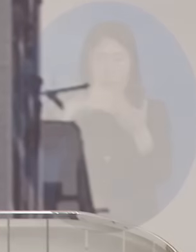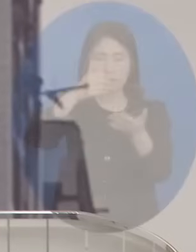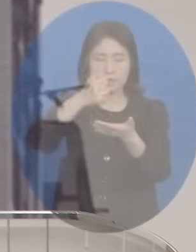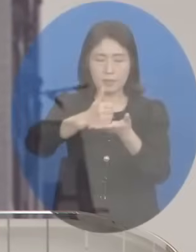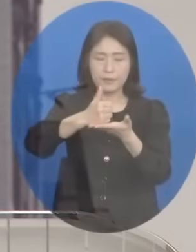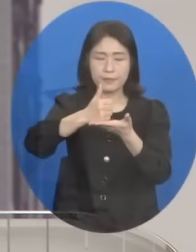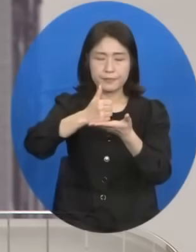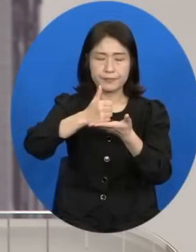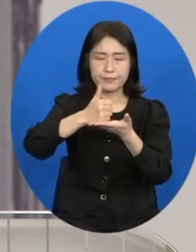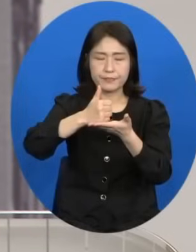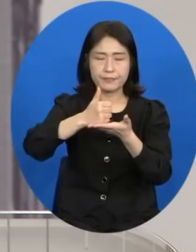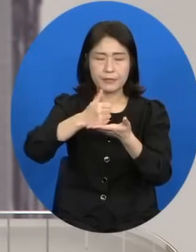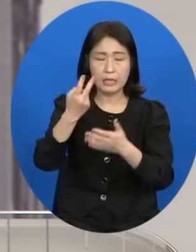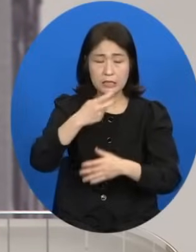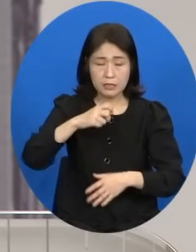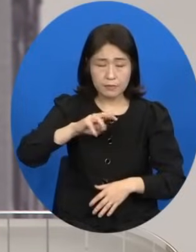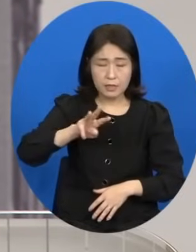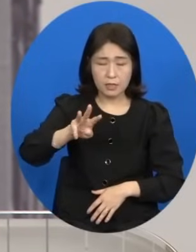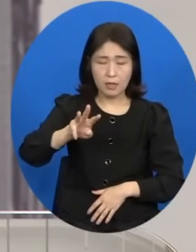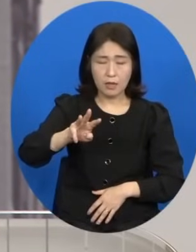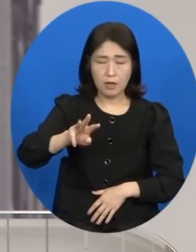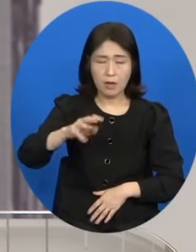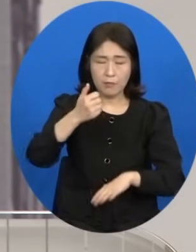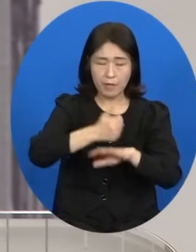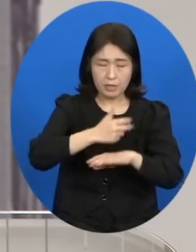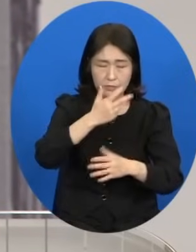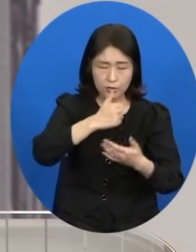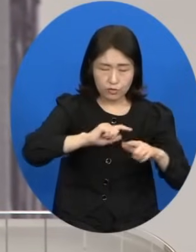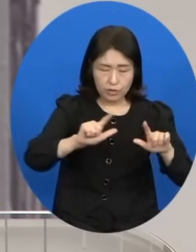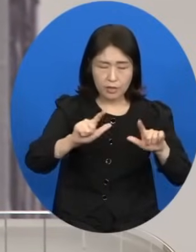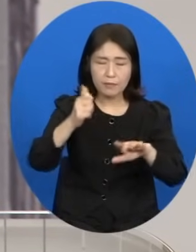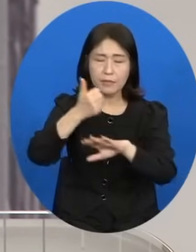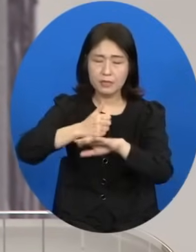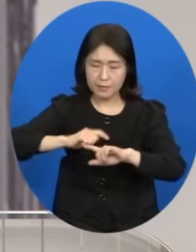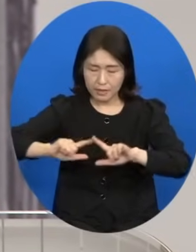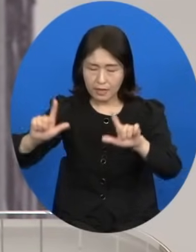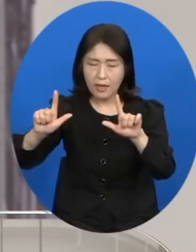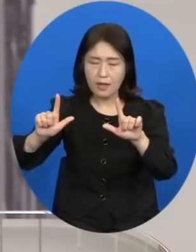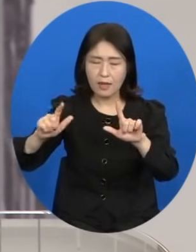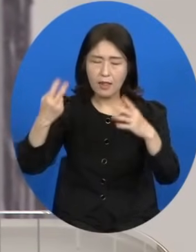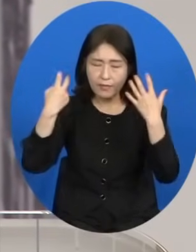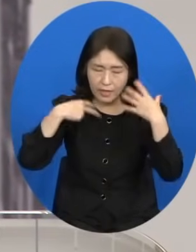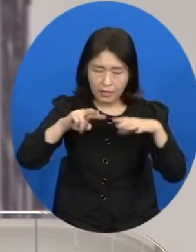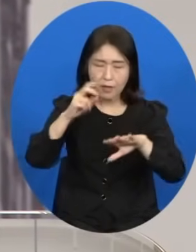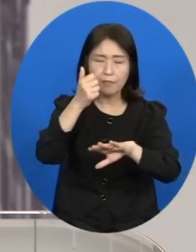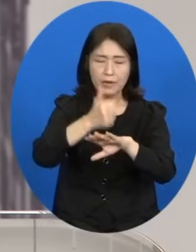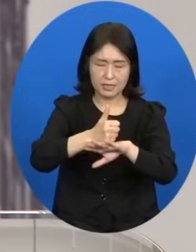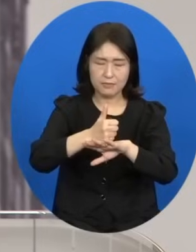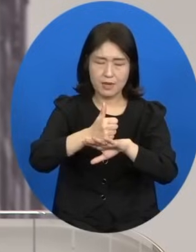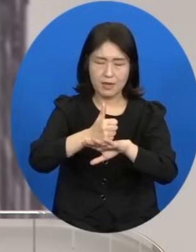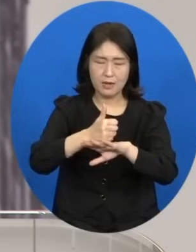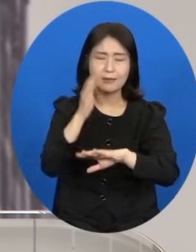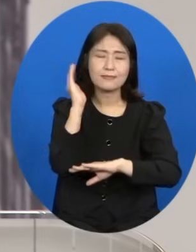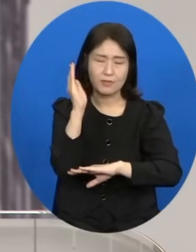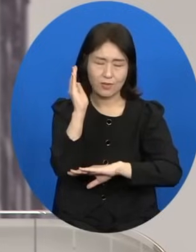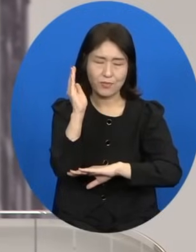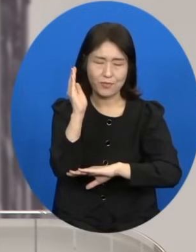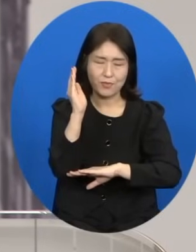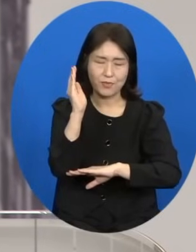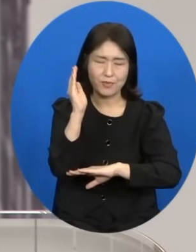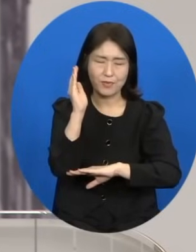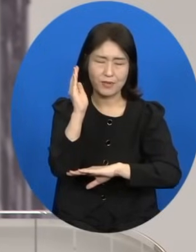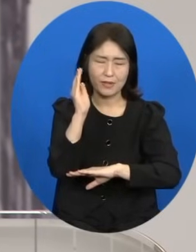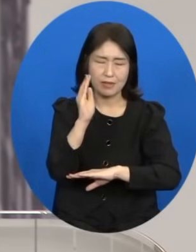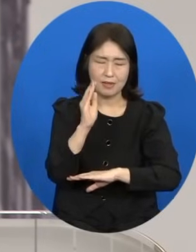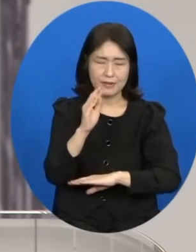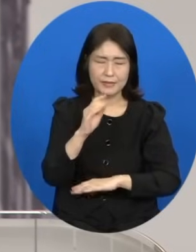하나님 2023년도 마지막 주일 마지막 날이 다니엘서의 마지막 장과 마지막 절을 우리가